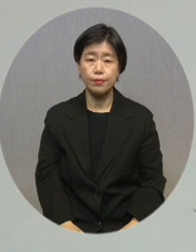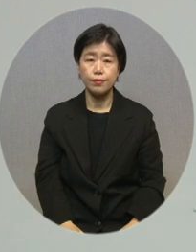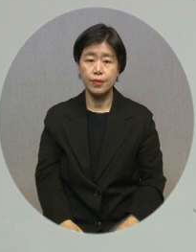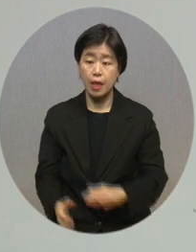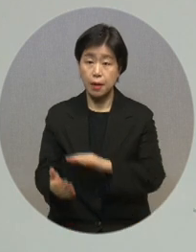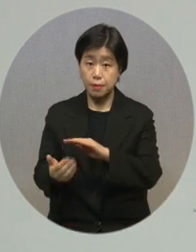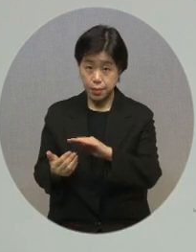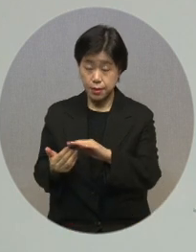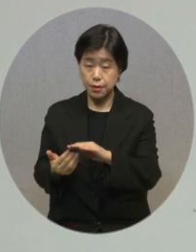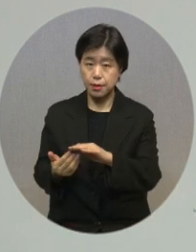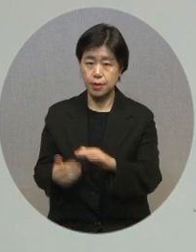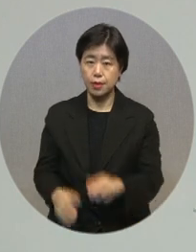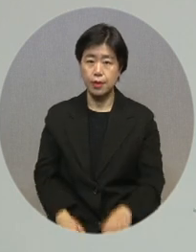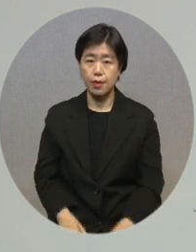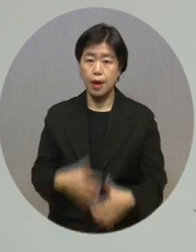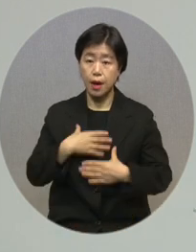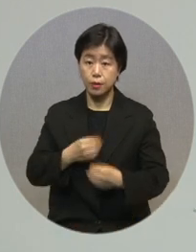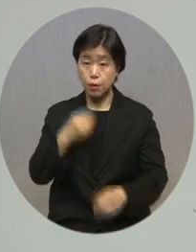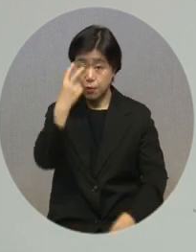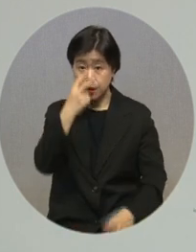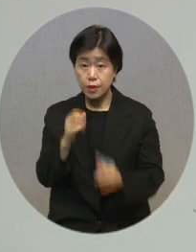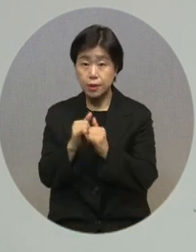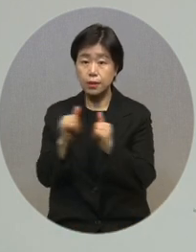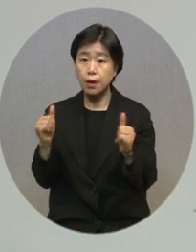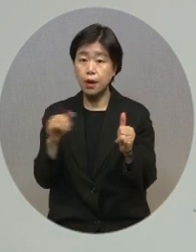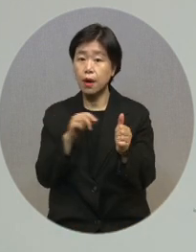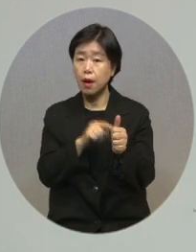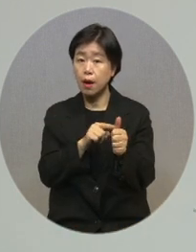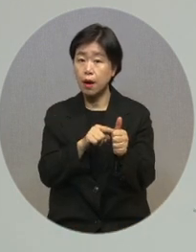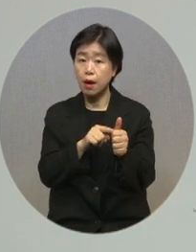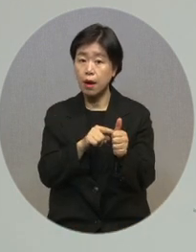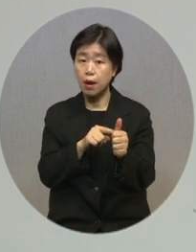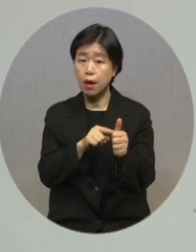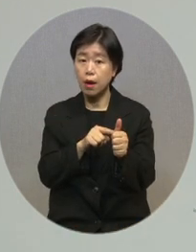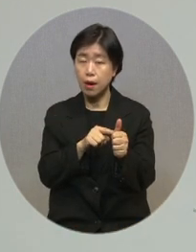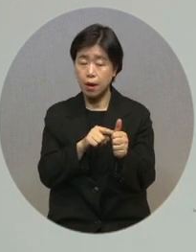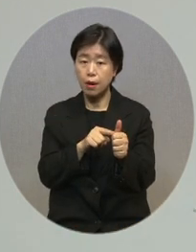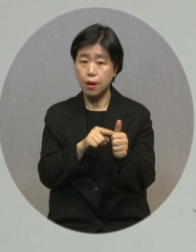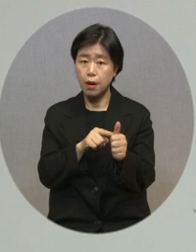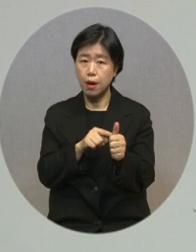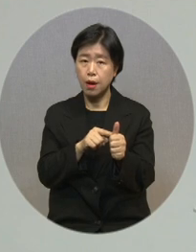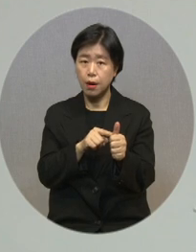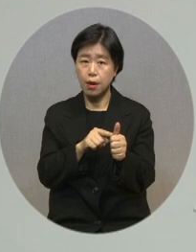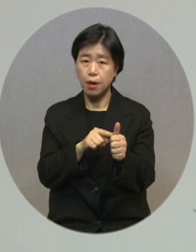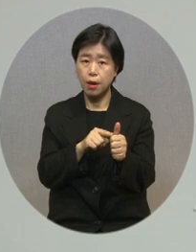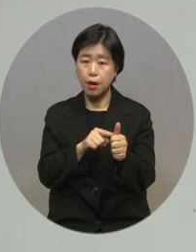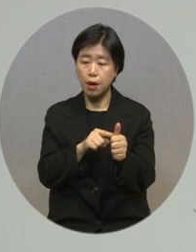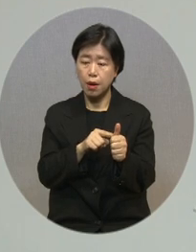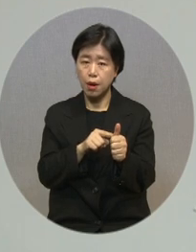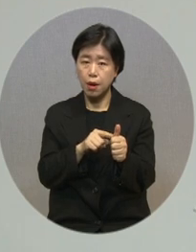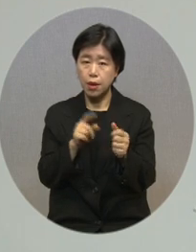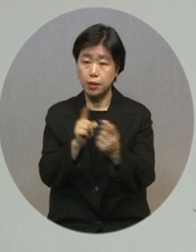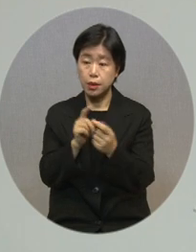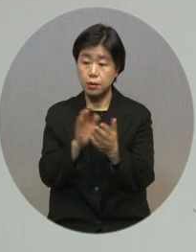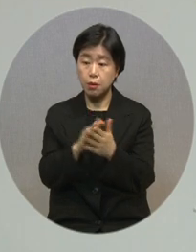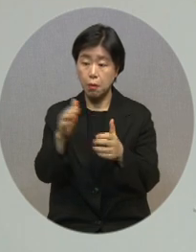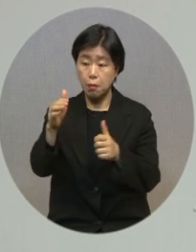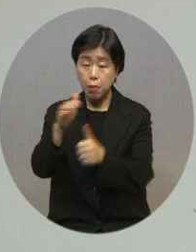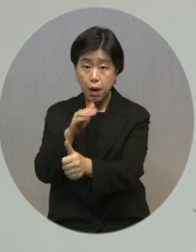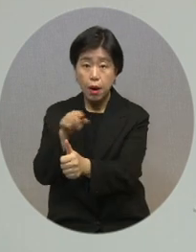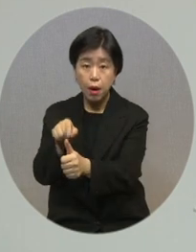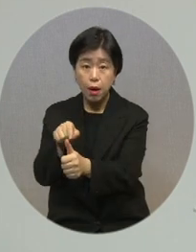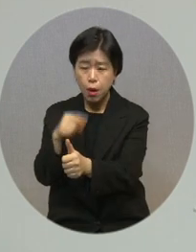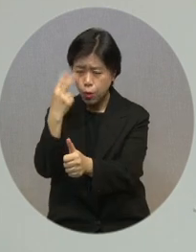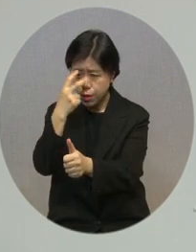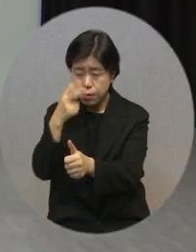그 해나가야 되는데, 네. 지금 그 중소 그 사업장에서는 이런 안전관리자를